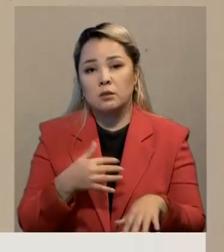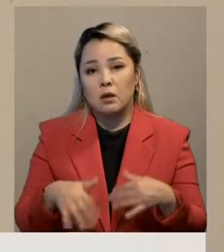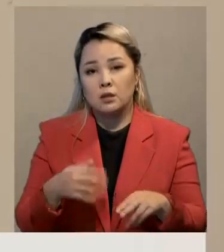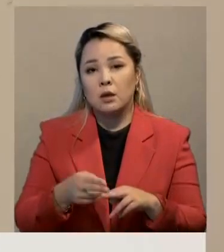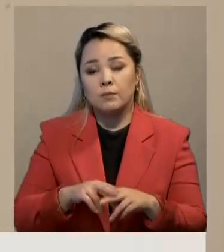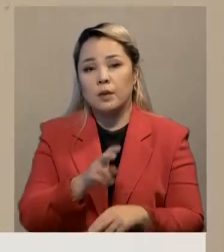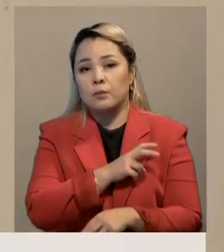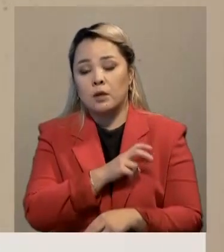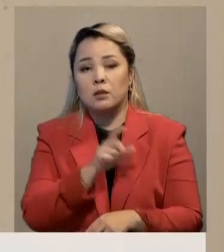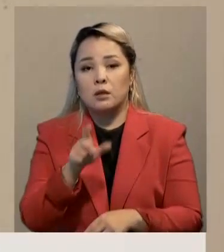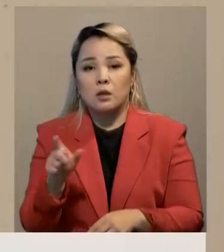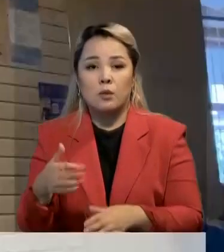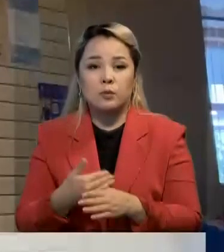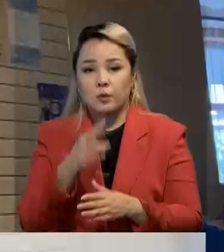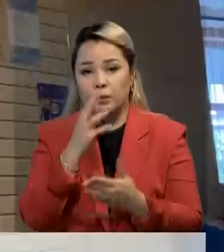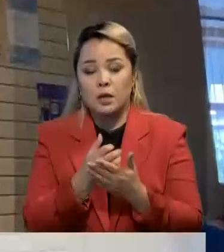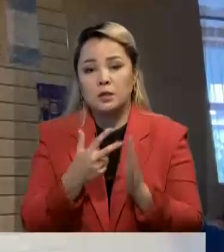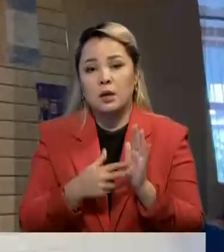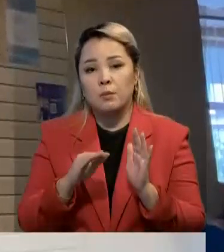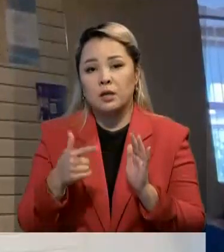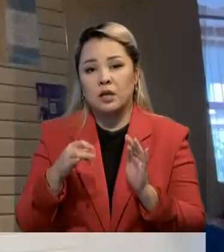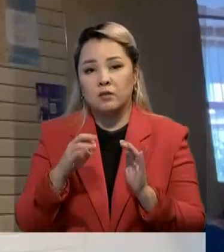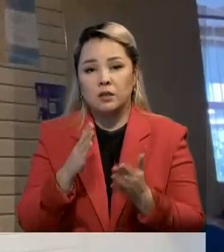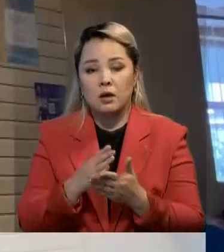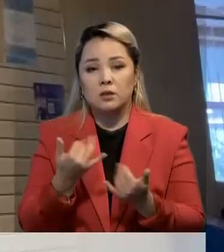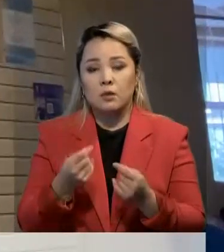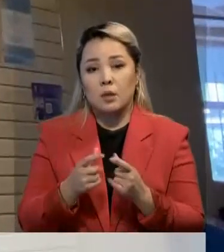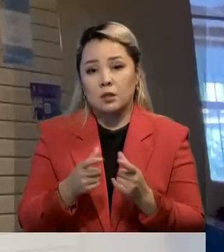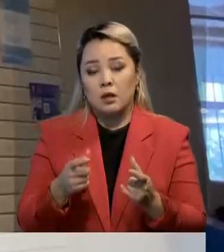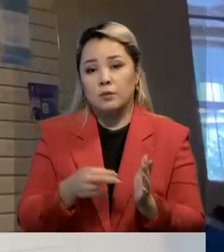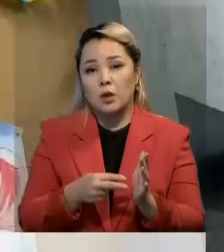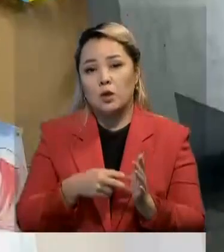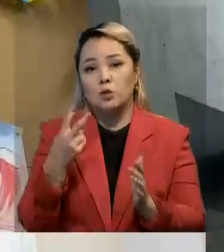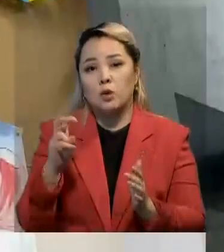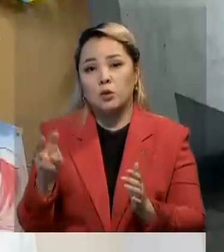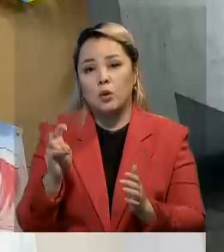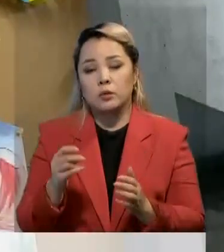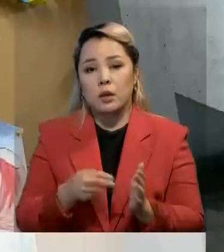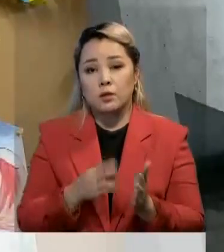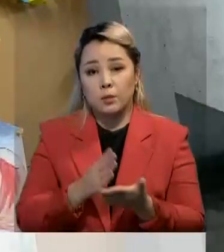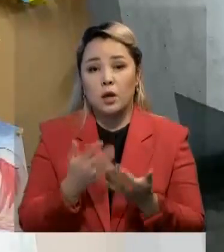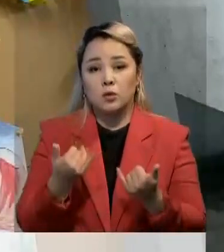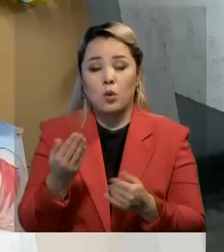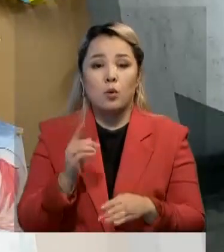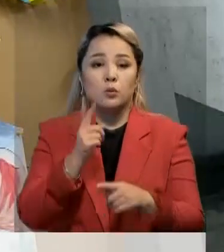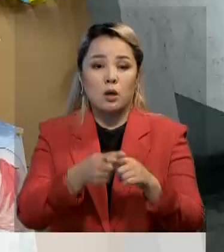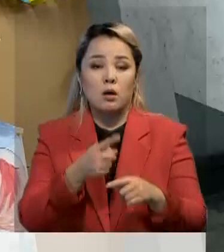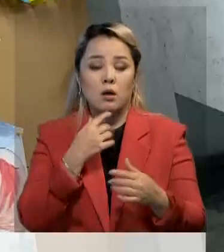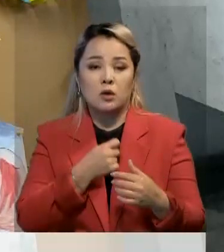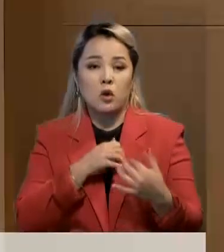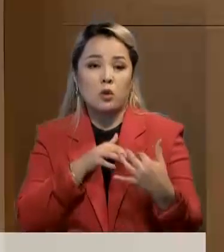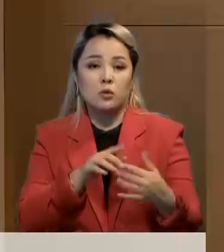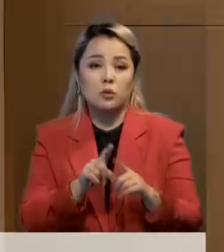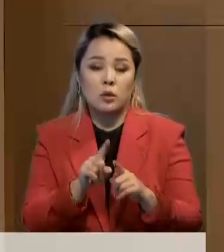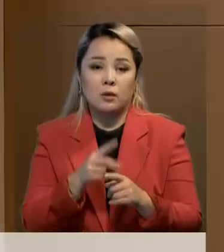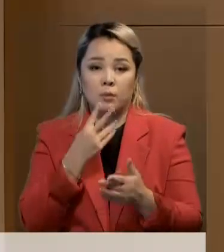Мысалы, медбикенің орташа айлығы 8 мың гривен. Бұл валютаның қазіргі бағамымен 200 доллар шамасында. Оның үстіне қарулы қақтығыс кезінде